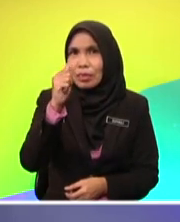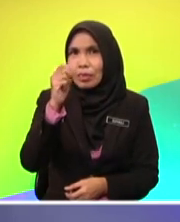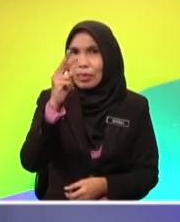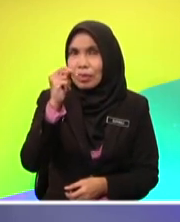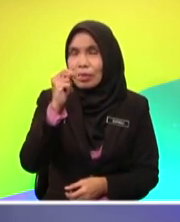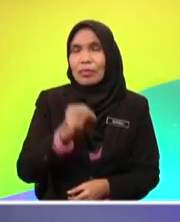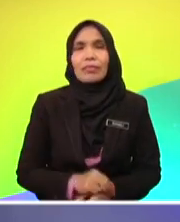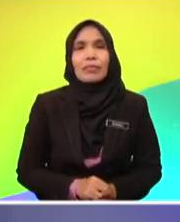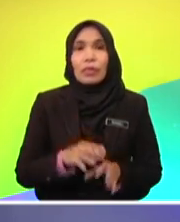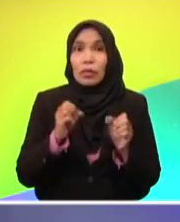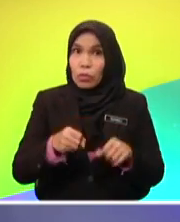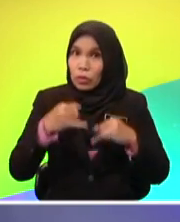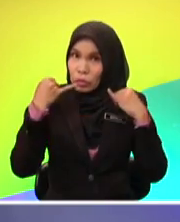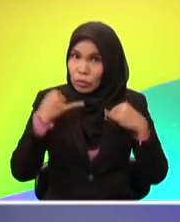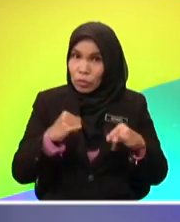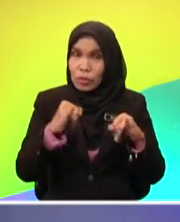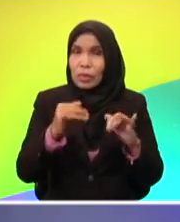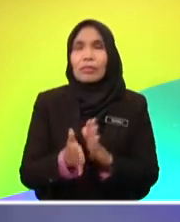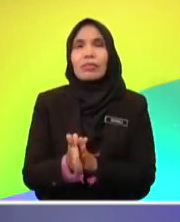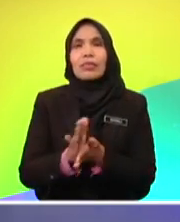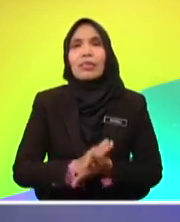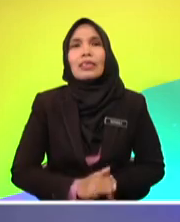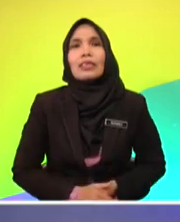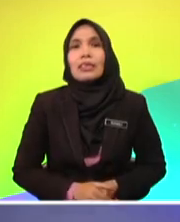sumber pendapatan kita. Yang kedua,